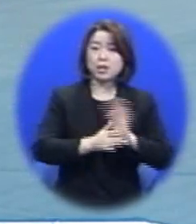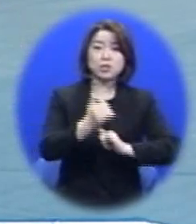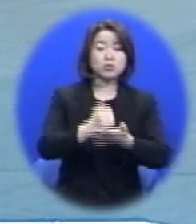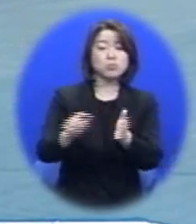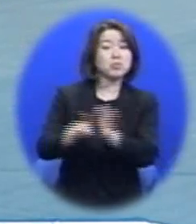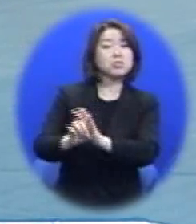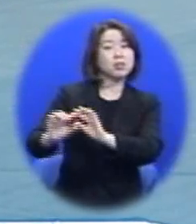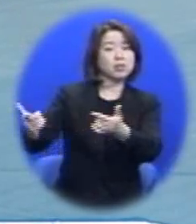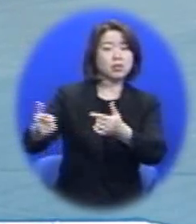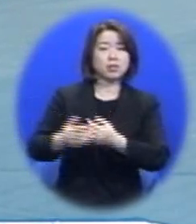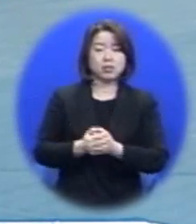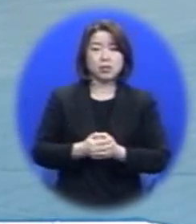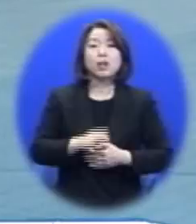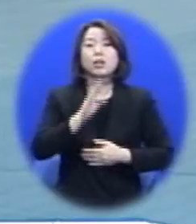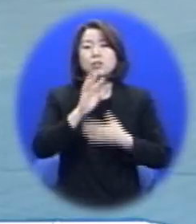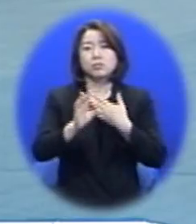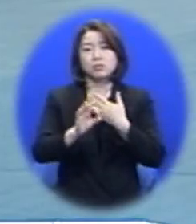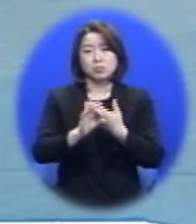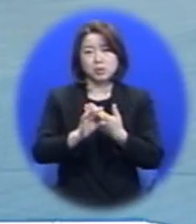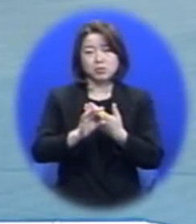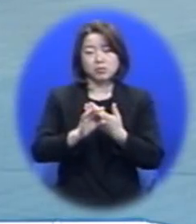믿겠어. 그러면 됩니다.